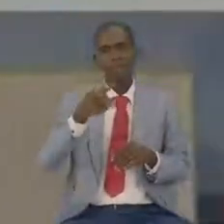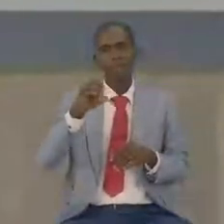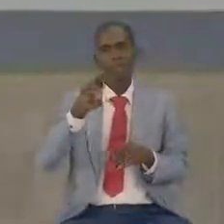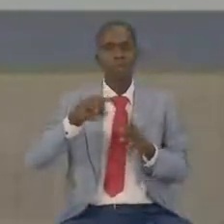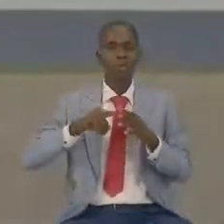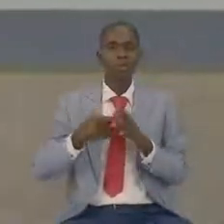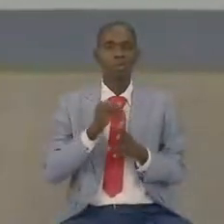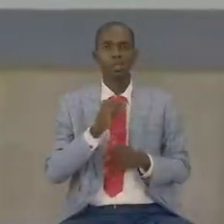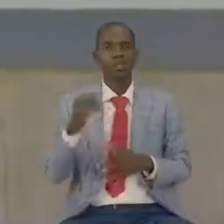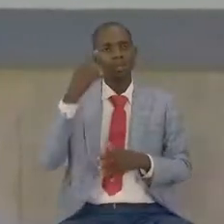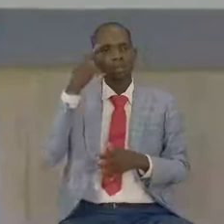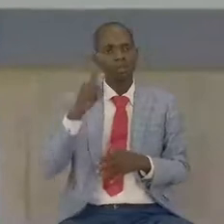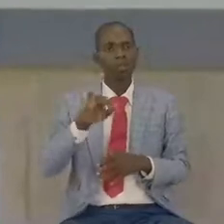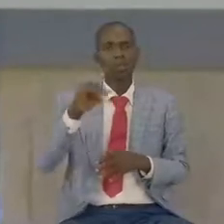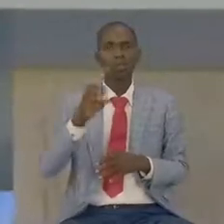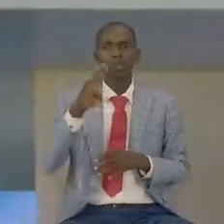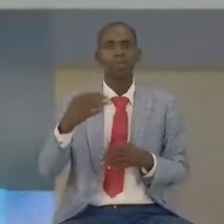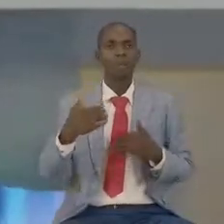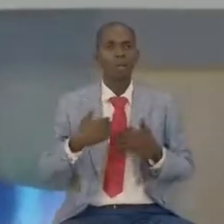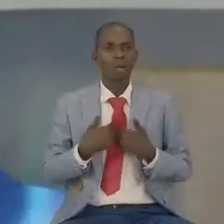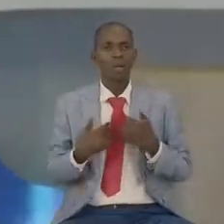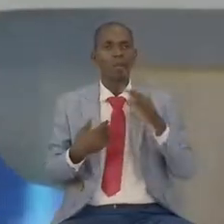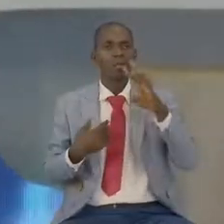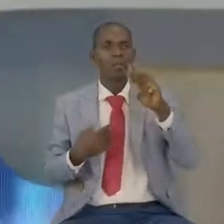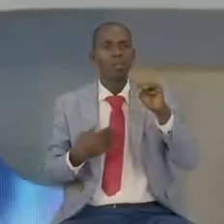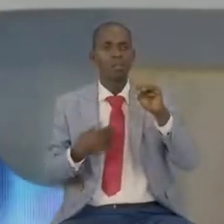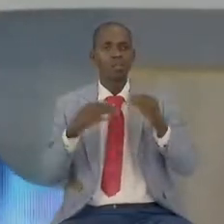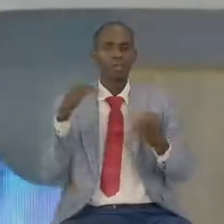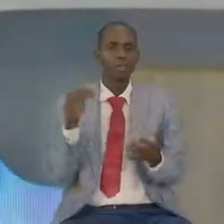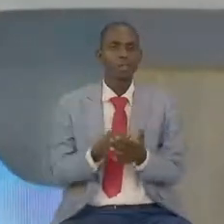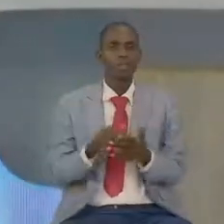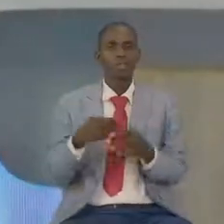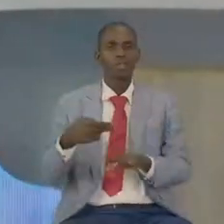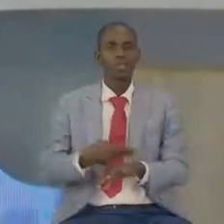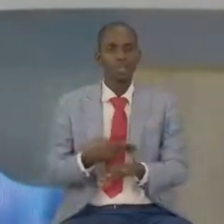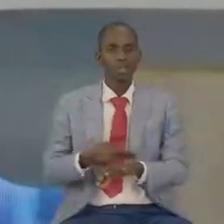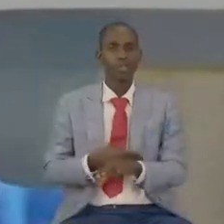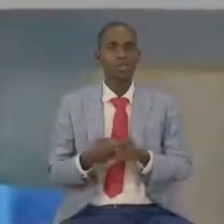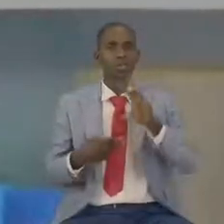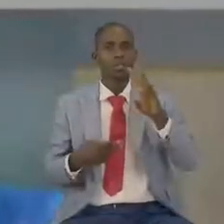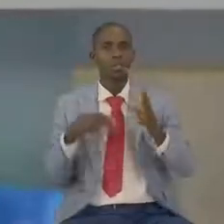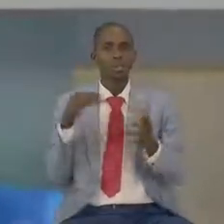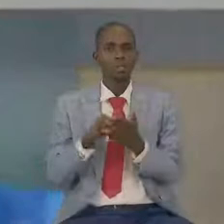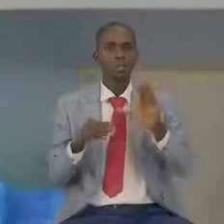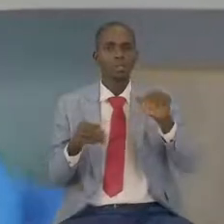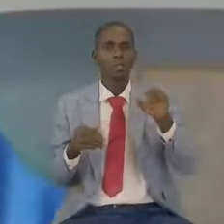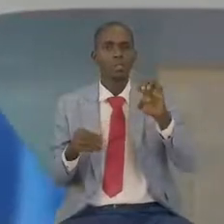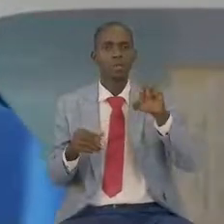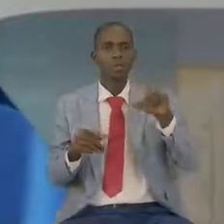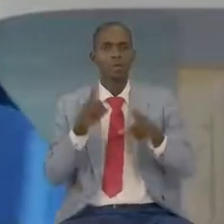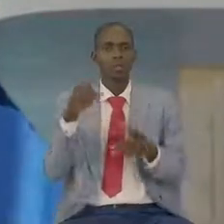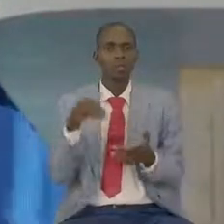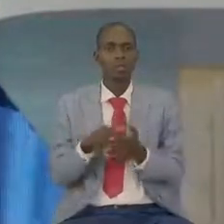dans les premières. Il posséda 14 000 brebis, 6 000 chameaux, 1 000 paires de bœufs